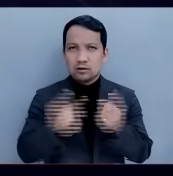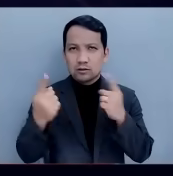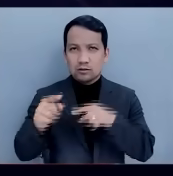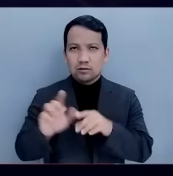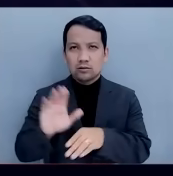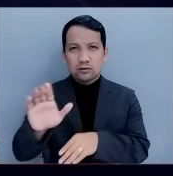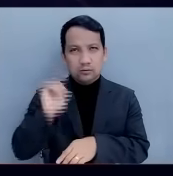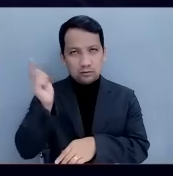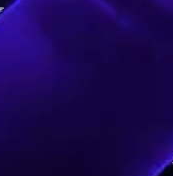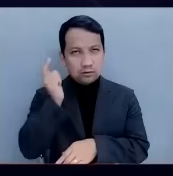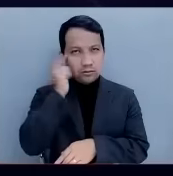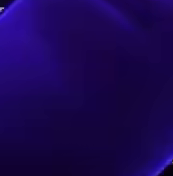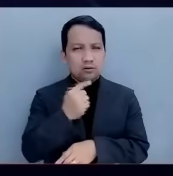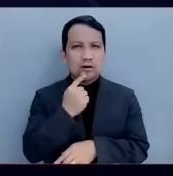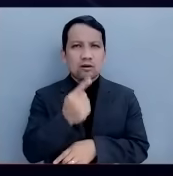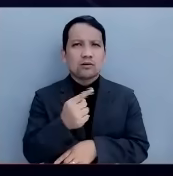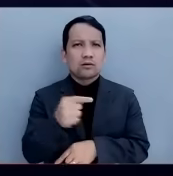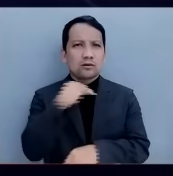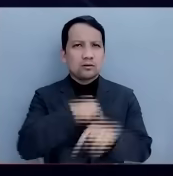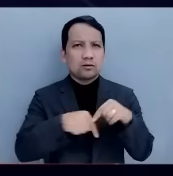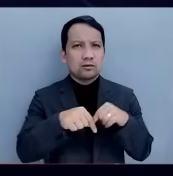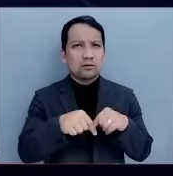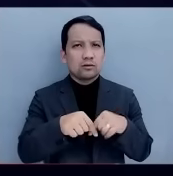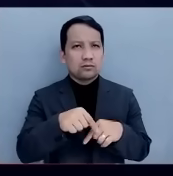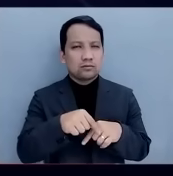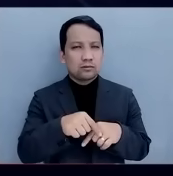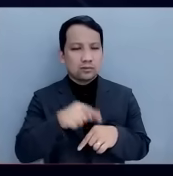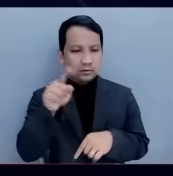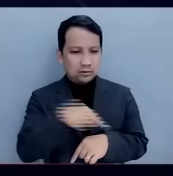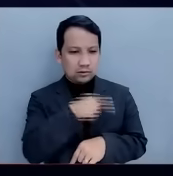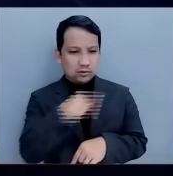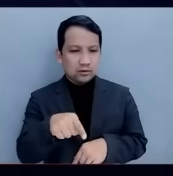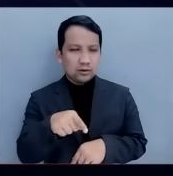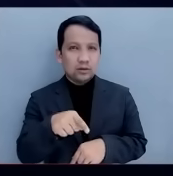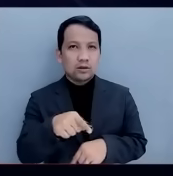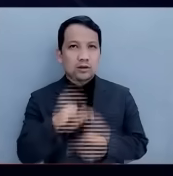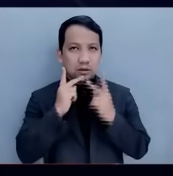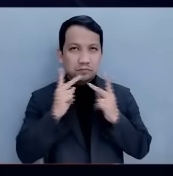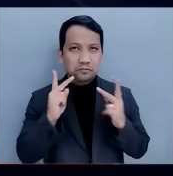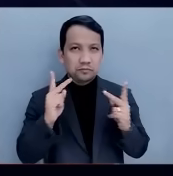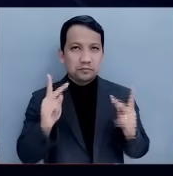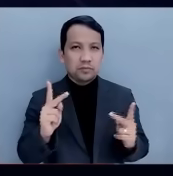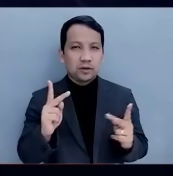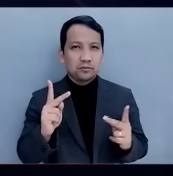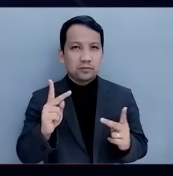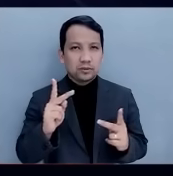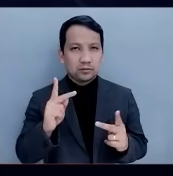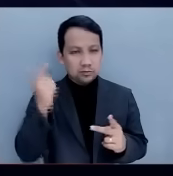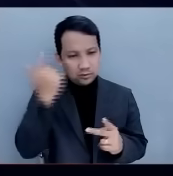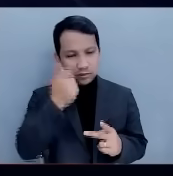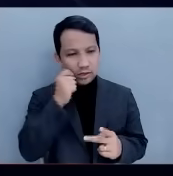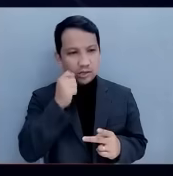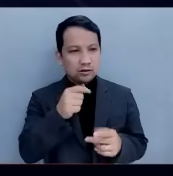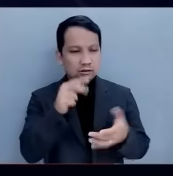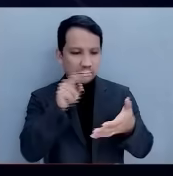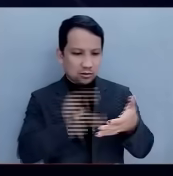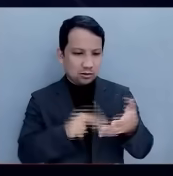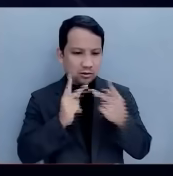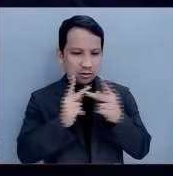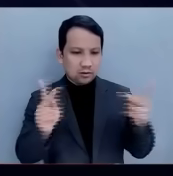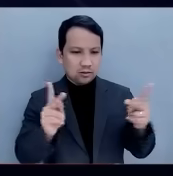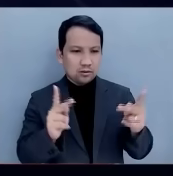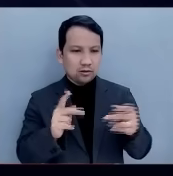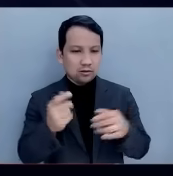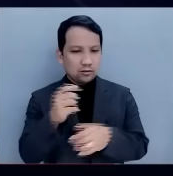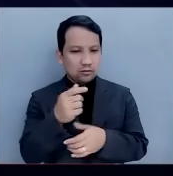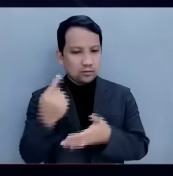sa gobyerno. Agad daw kasing nahuhusgahan ang reputasyon ng mga public official at ahensya kapag nababasa raw ng publiko ang mga